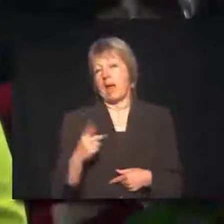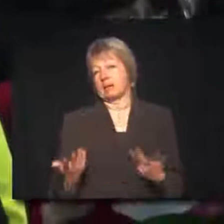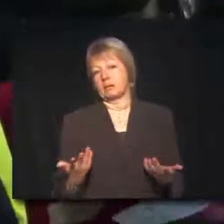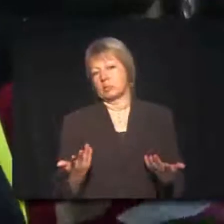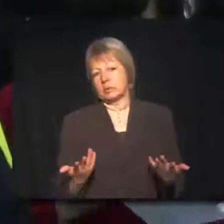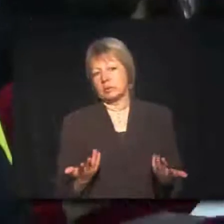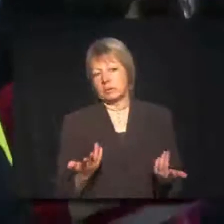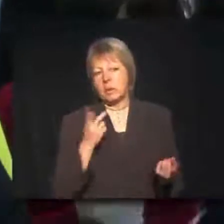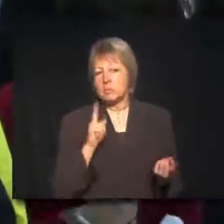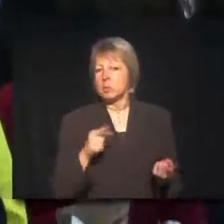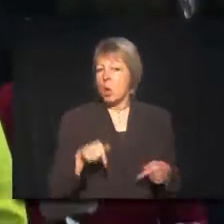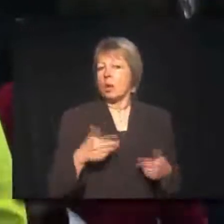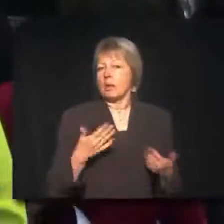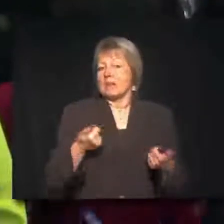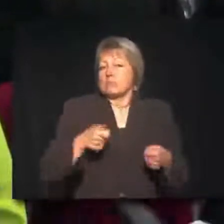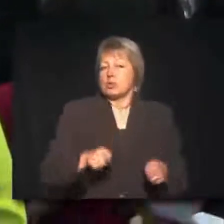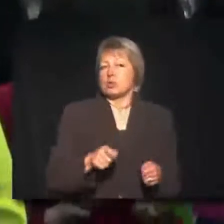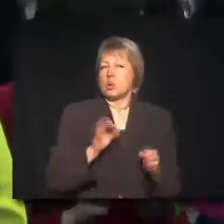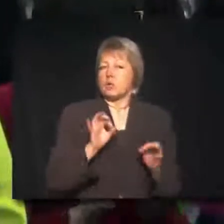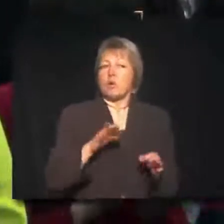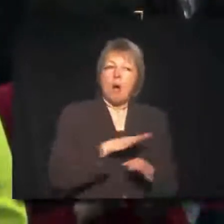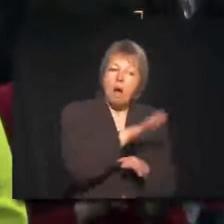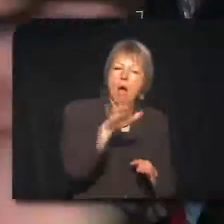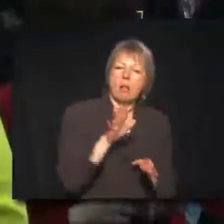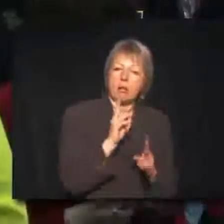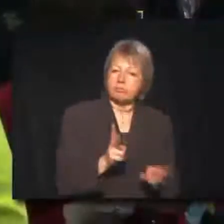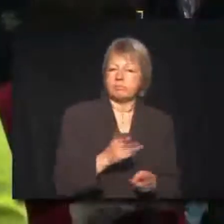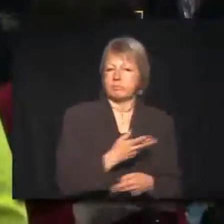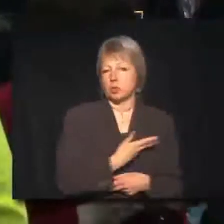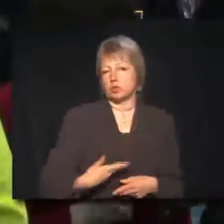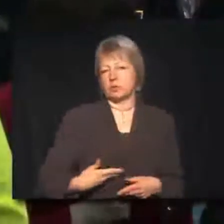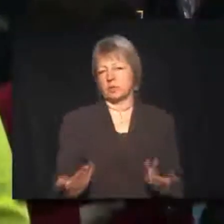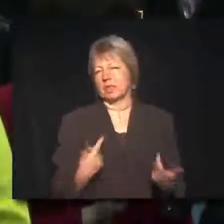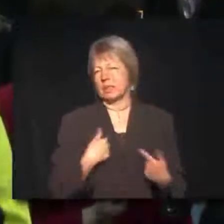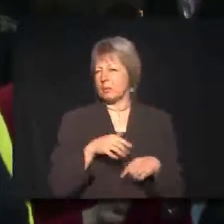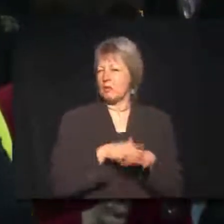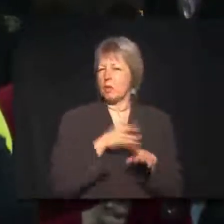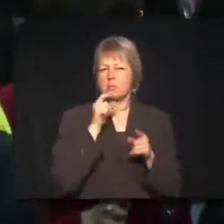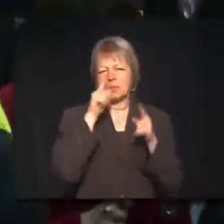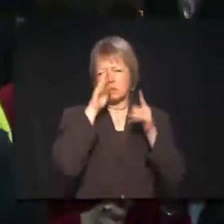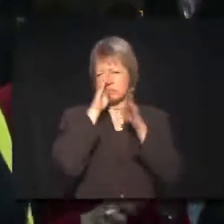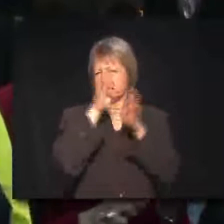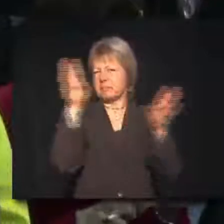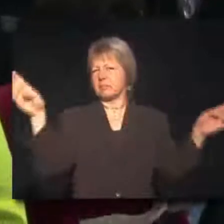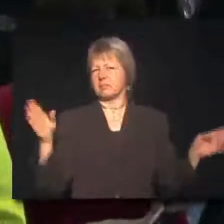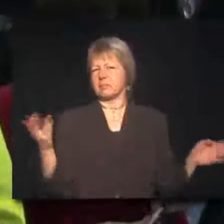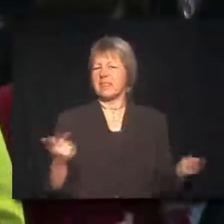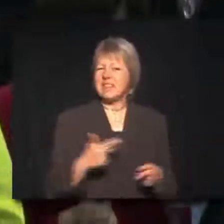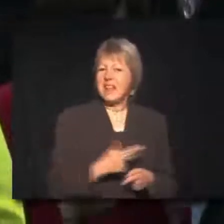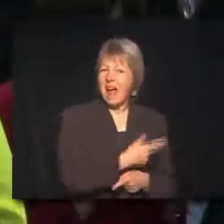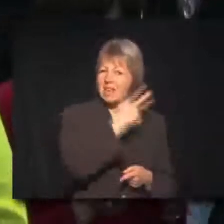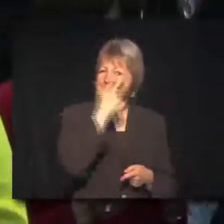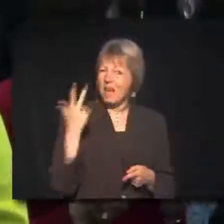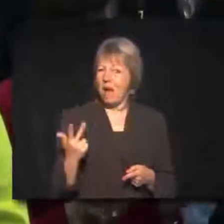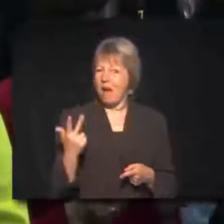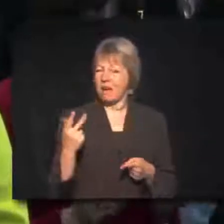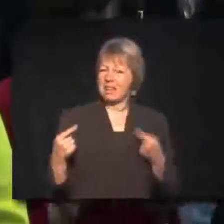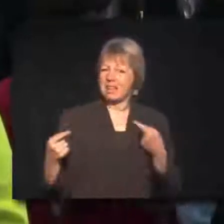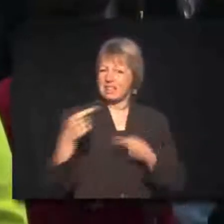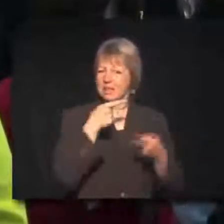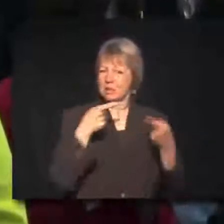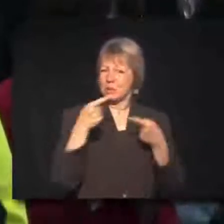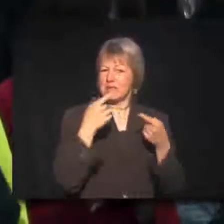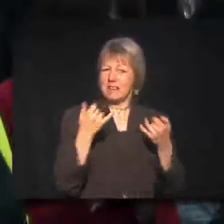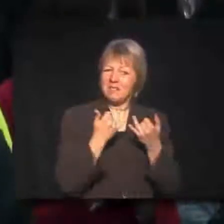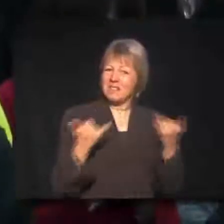zufrieden seid nichtsdestotrotz es ist so dass ich schon ein bisschen schizophren finde dass wir drei Jahre lang darüber diskutieren wie wir dieses